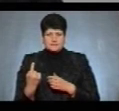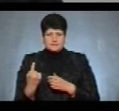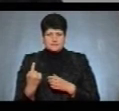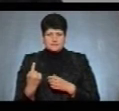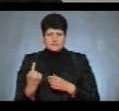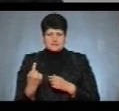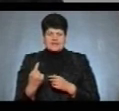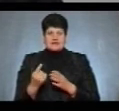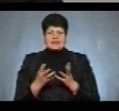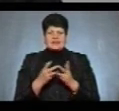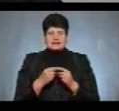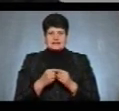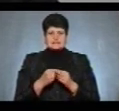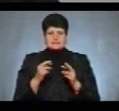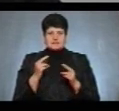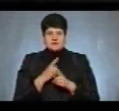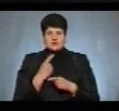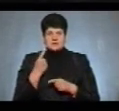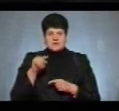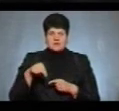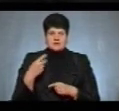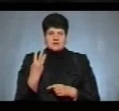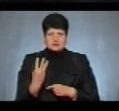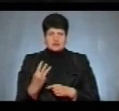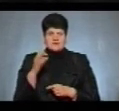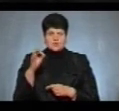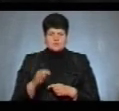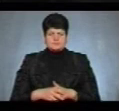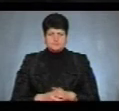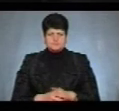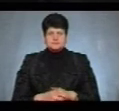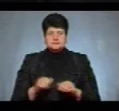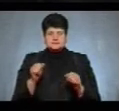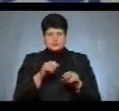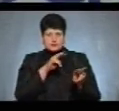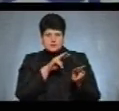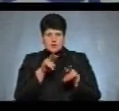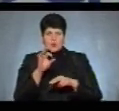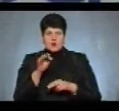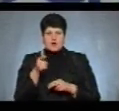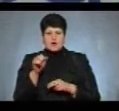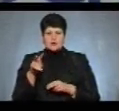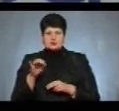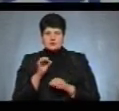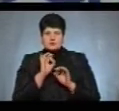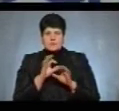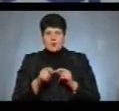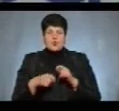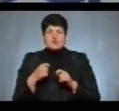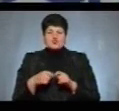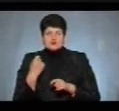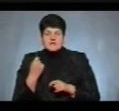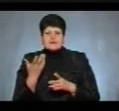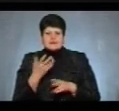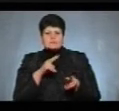5,1%, кількість недійсних бюлетенів – 1,3%. Координаторка спостереження «Опори» Ольга Галушка розповіла про порушення, яке їхні